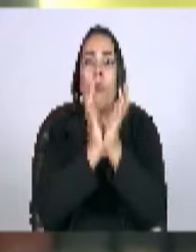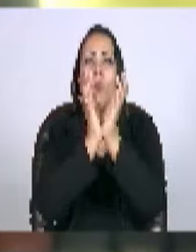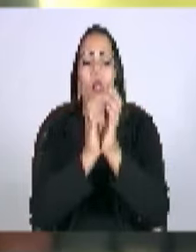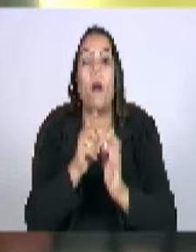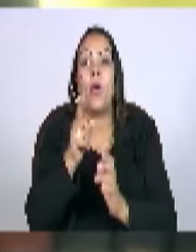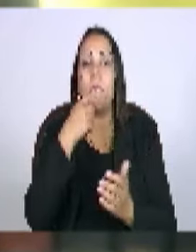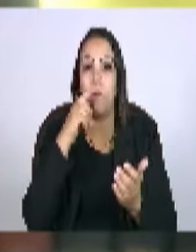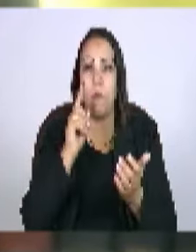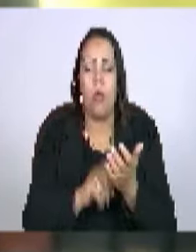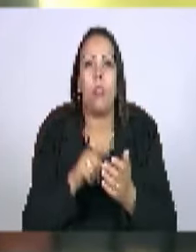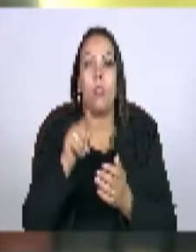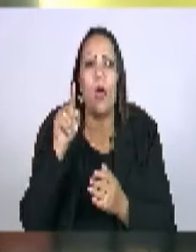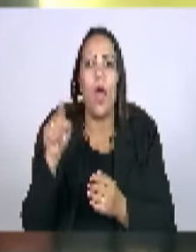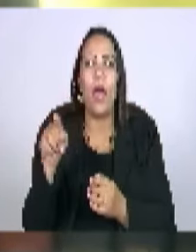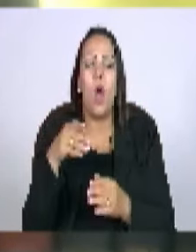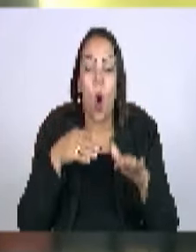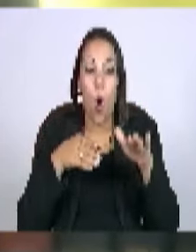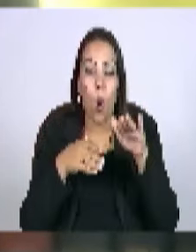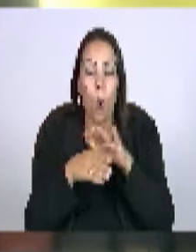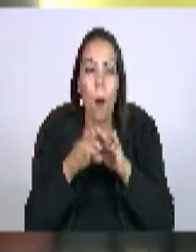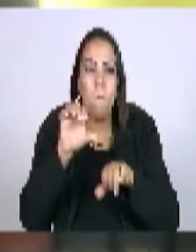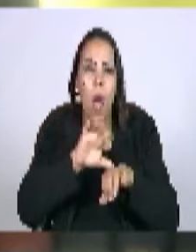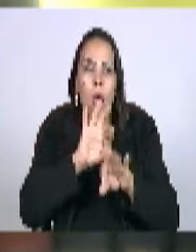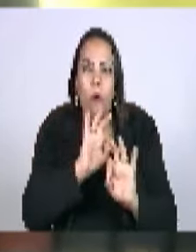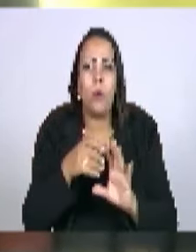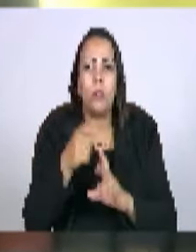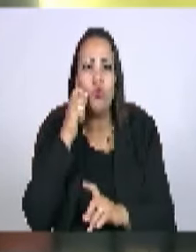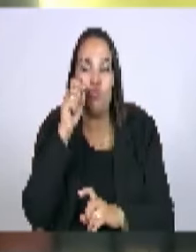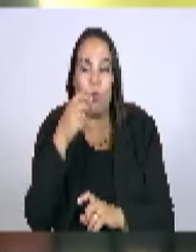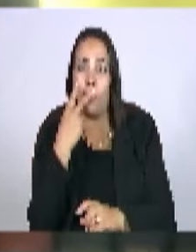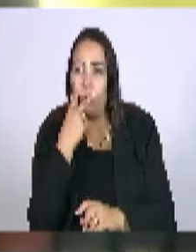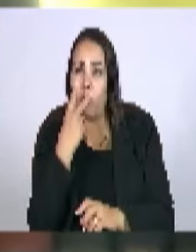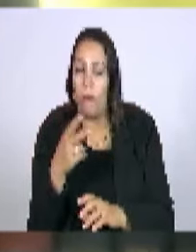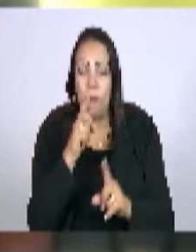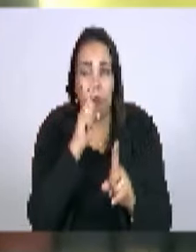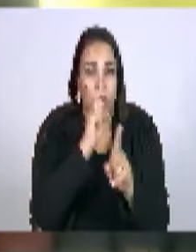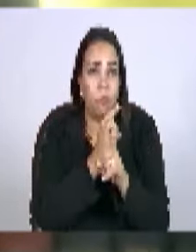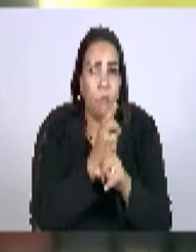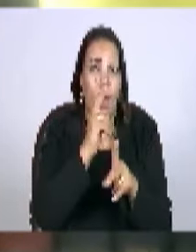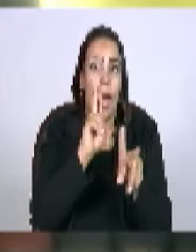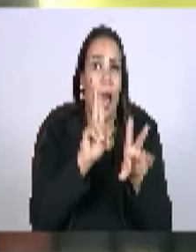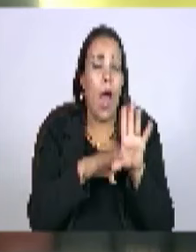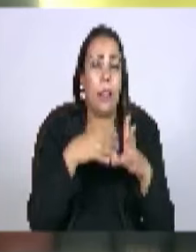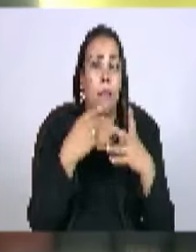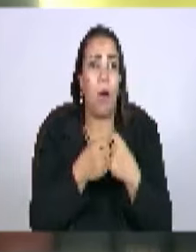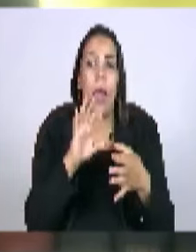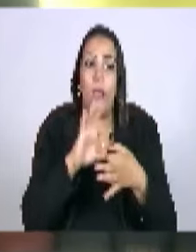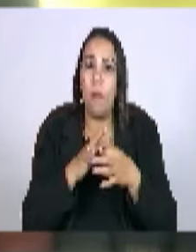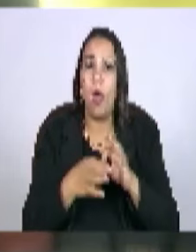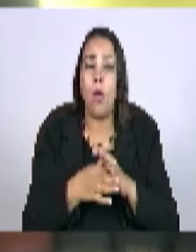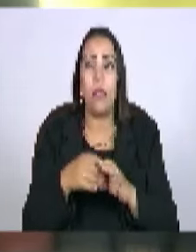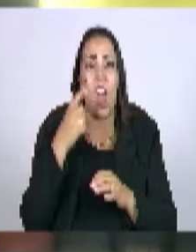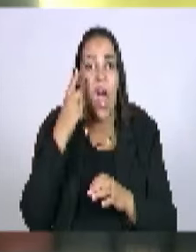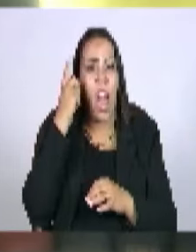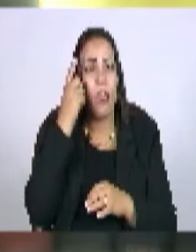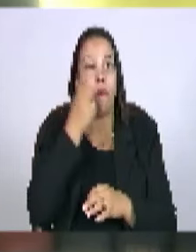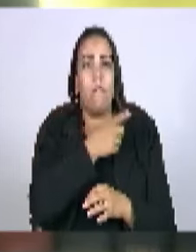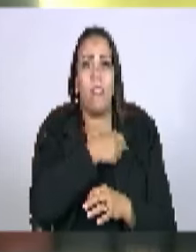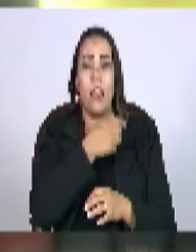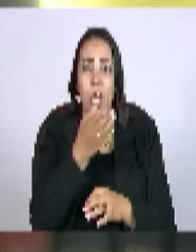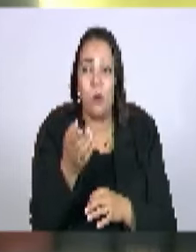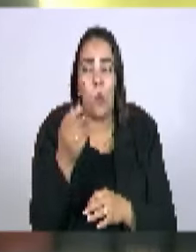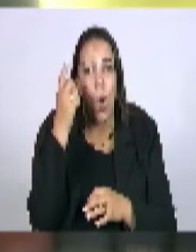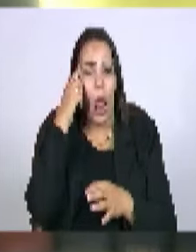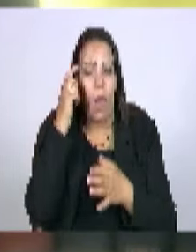بالفعل من قلب المجتمع المدني يعني لما تشوفها في اي لقاء وهي قاعده مع الجمعيات وعارفه الناس باسمائها وعارفه